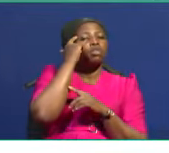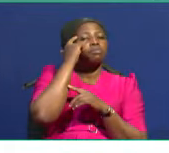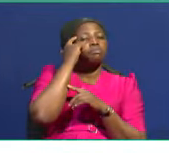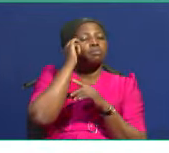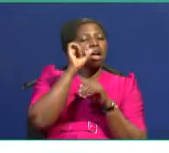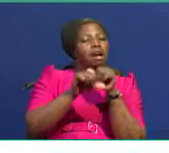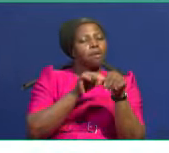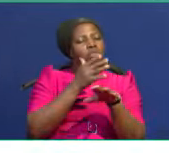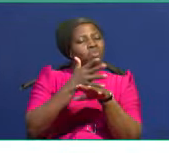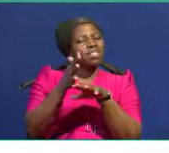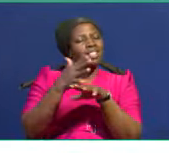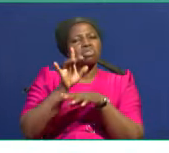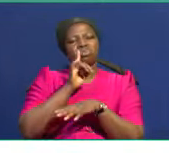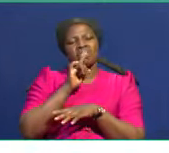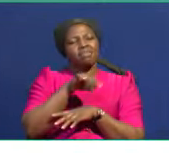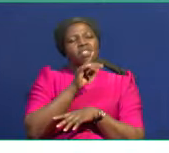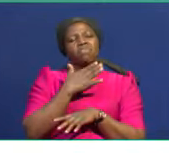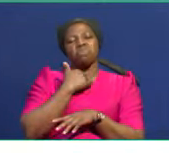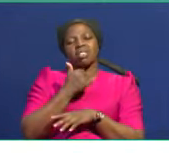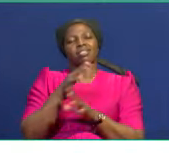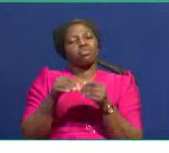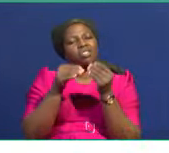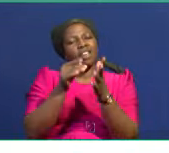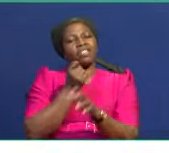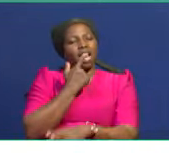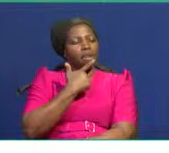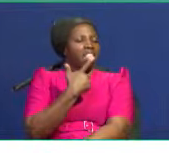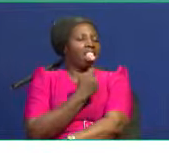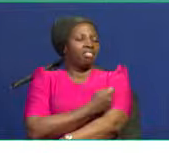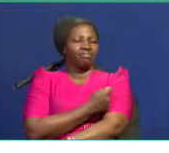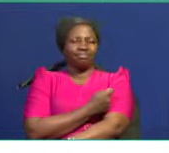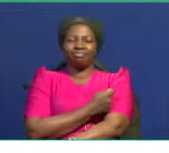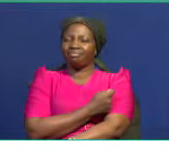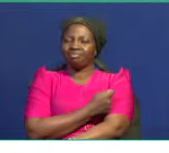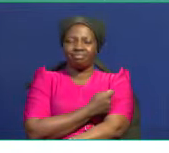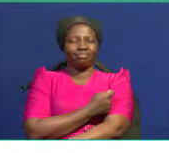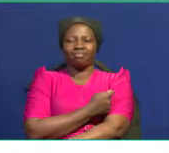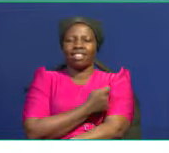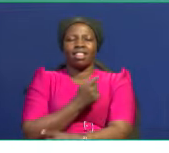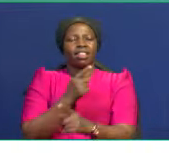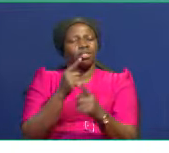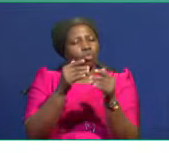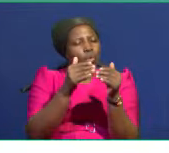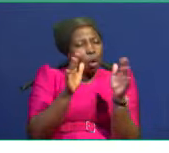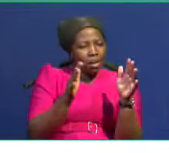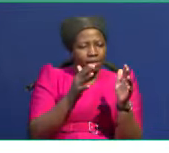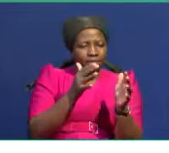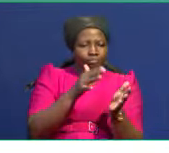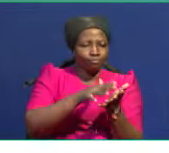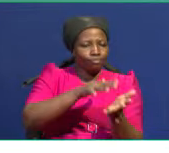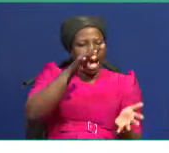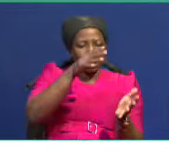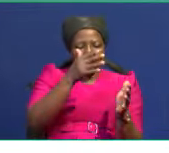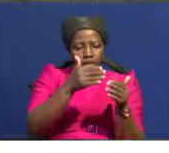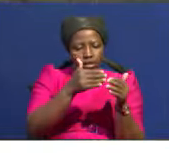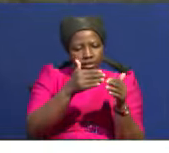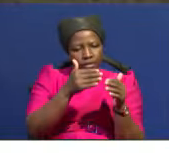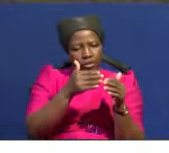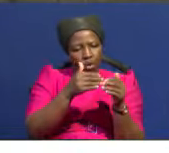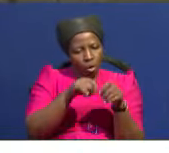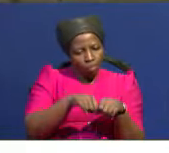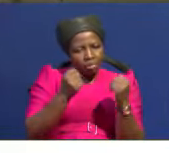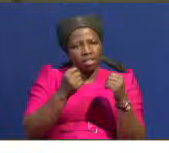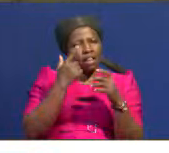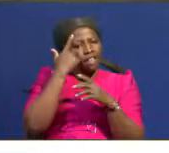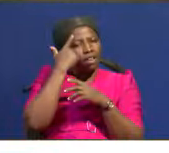wastage, so they do not want to administer a vaccine, to open a 10-vial vaccine for just a child.